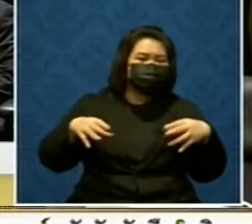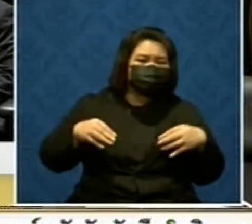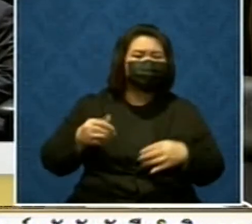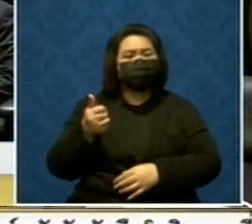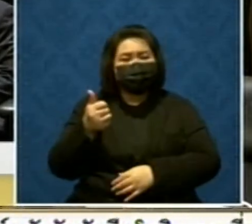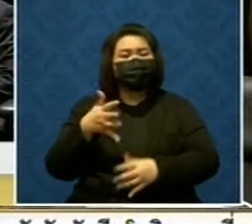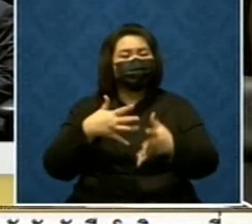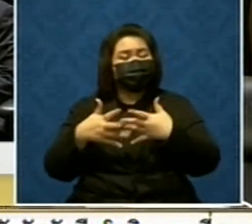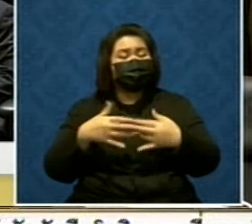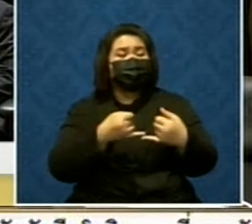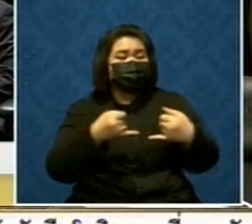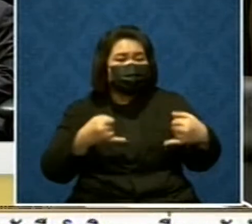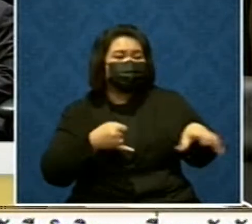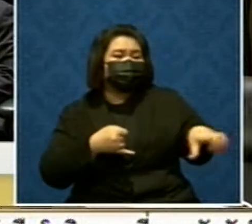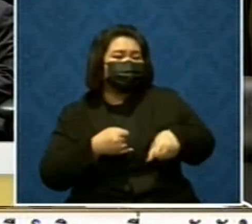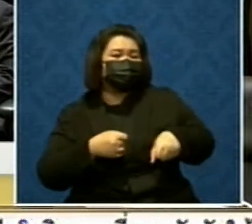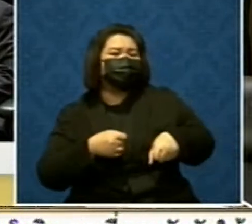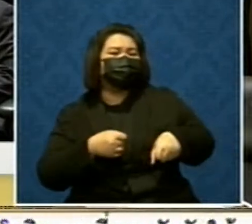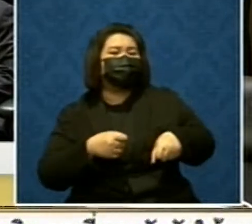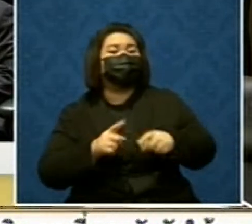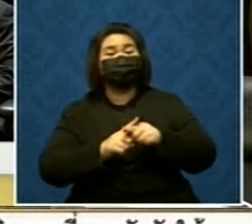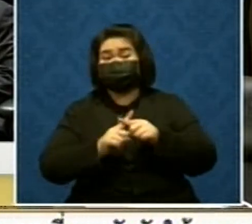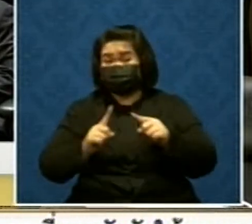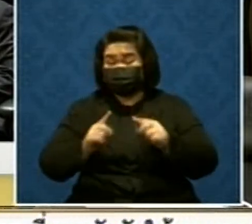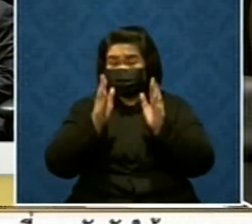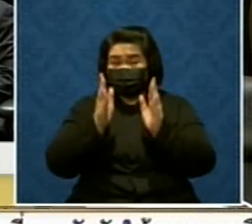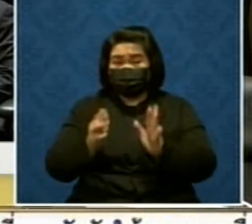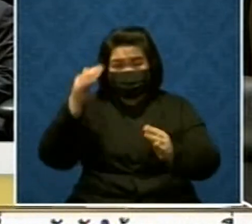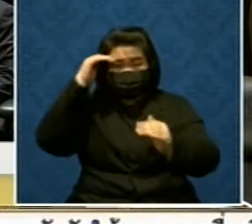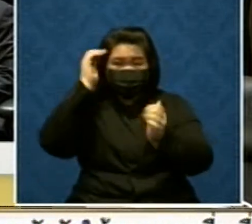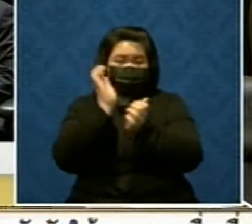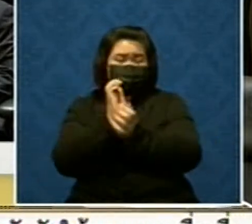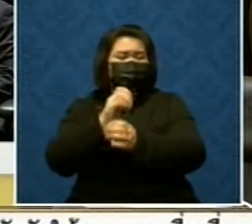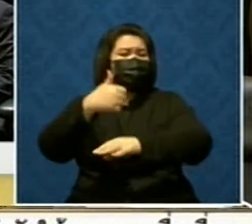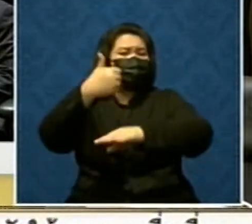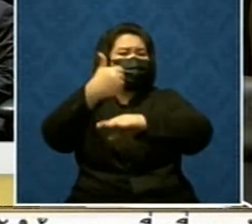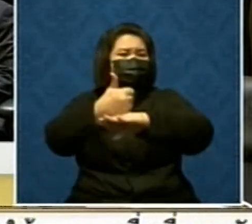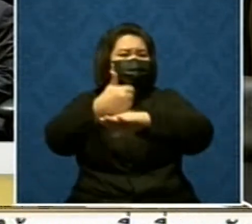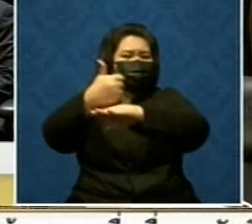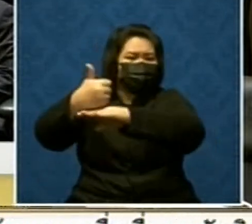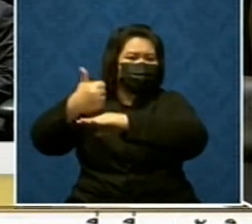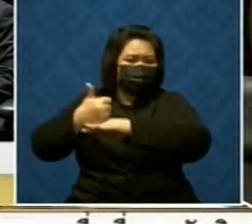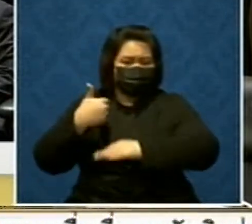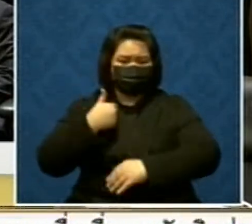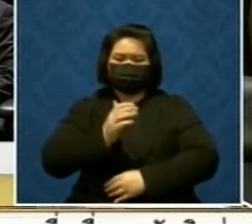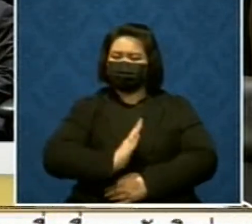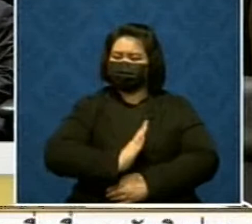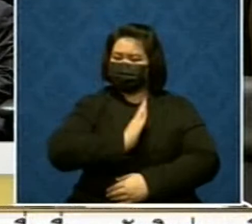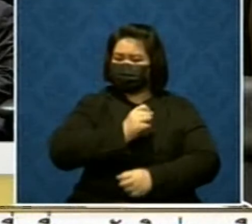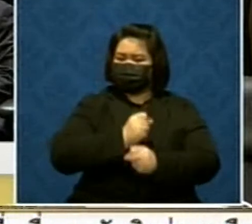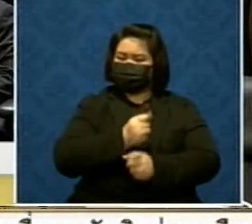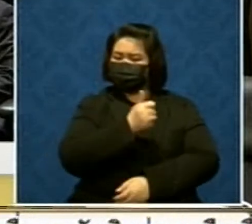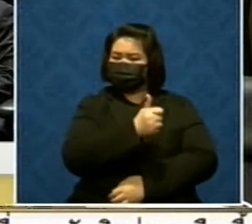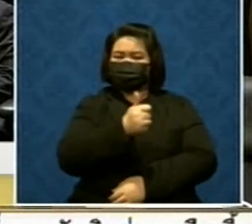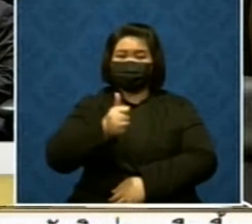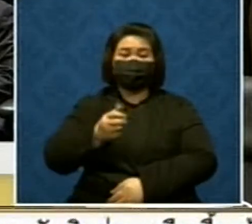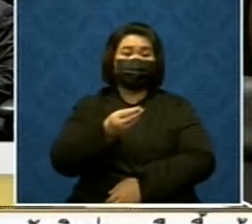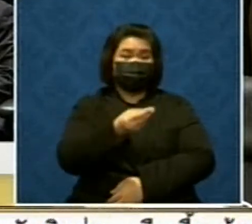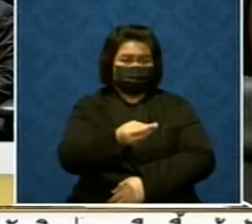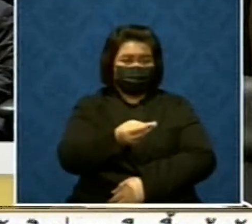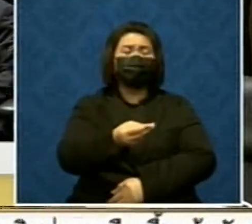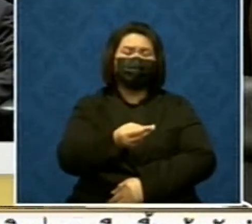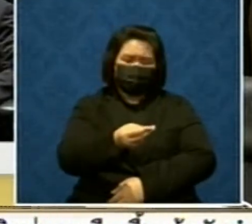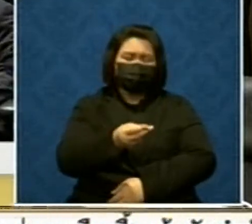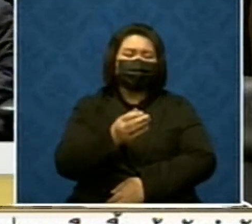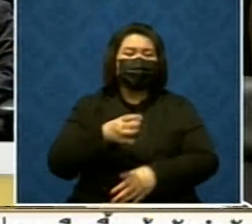ายเหมือนกันแต่อย่างน้อยคนที่เป็นตำรวจใหญ่ๆก็ได้สร้างคุณงามความดีให้กับหน่วยของเขา